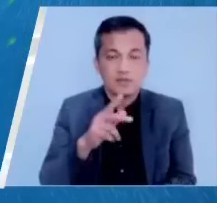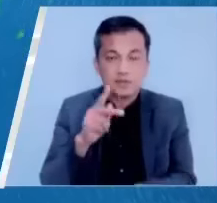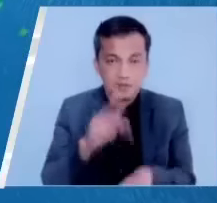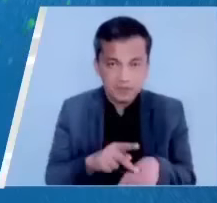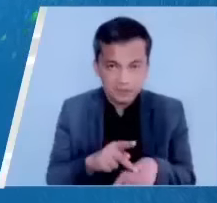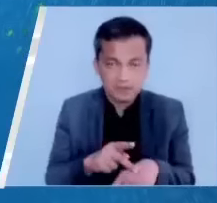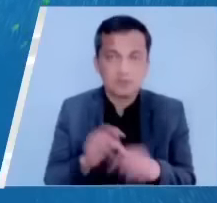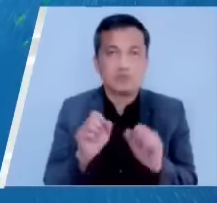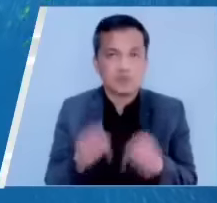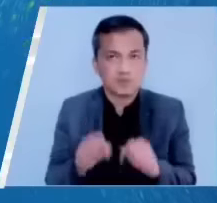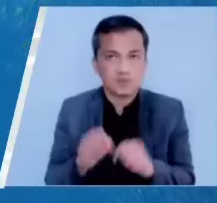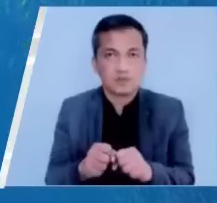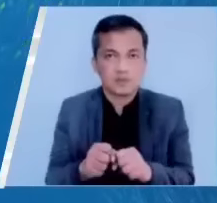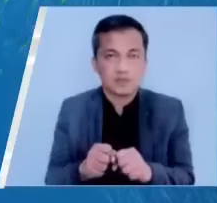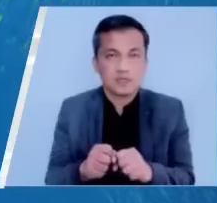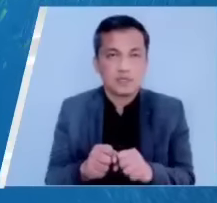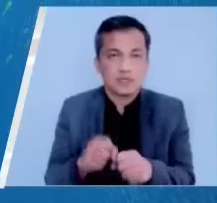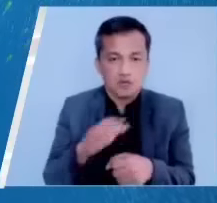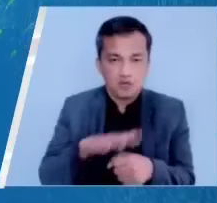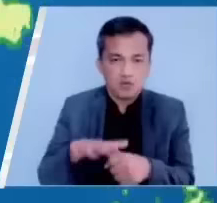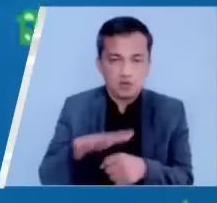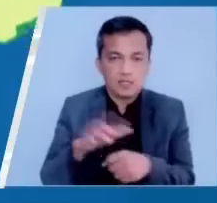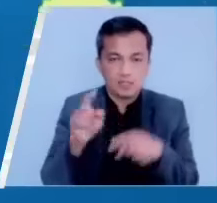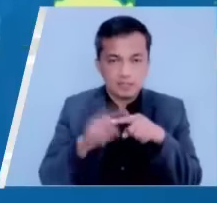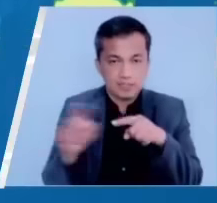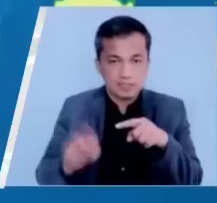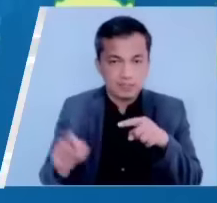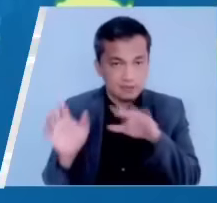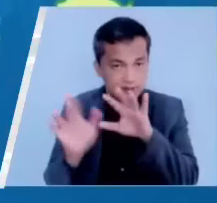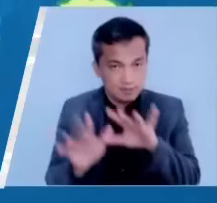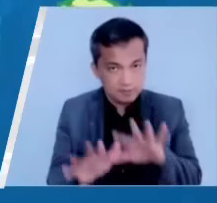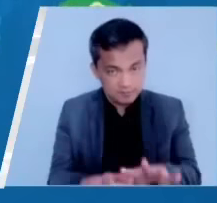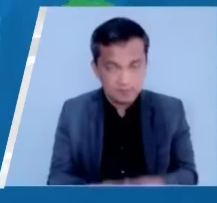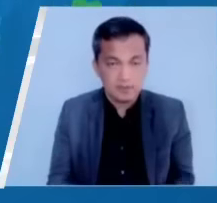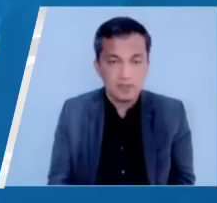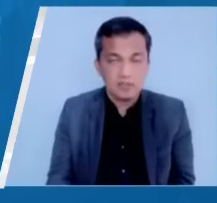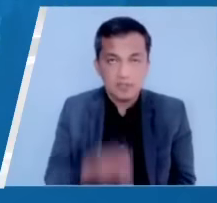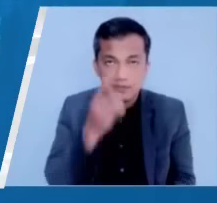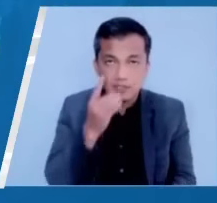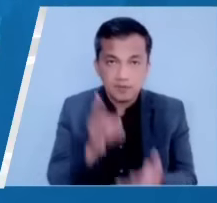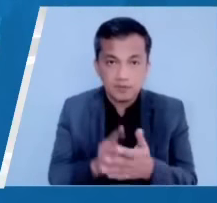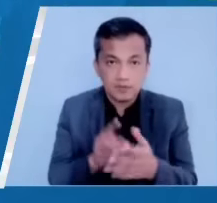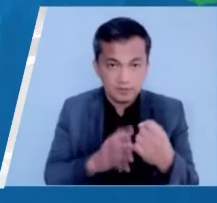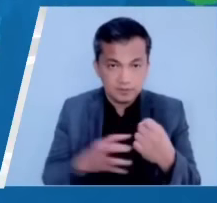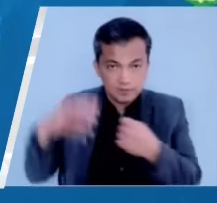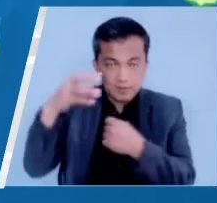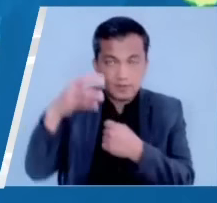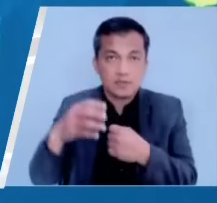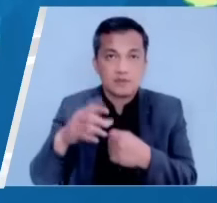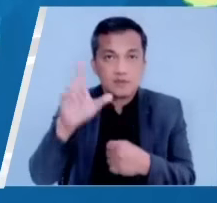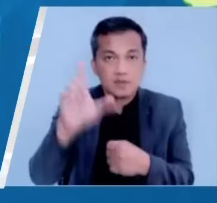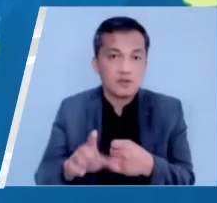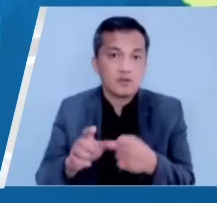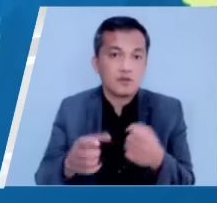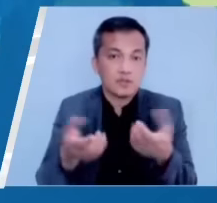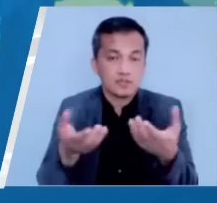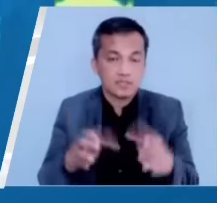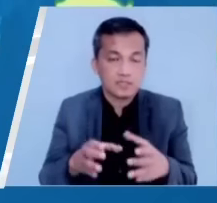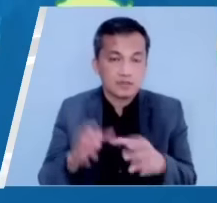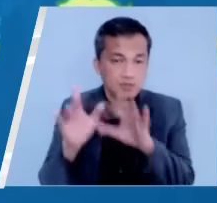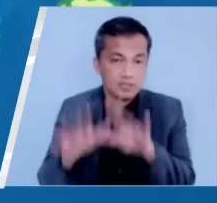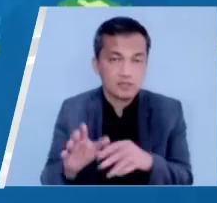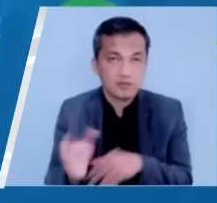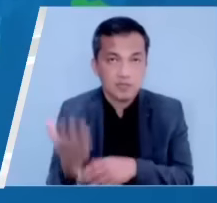pa rin ang localized thunderstorms. Base sa datos ng Metro Weather, mababa ang tsansa ng ulan sa umaga. May